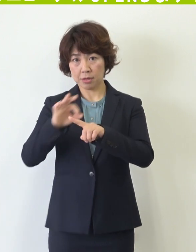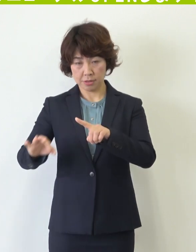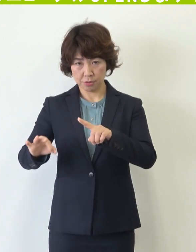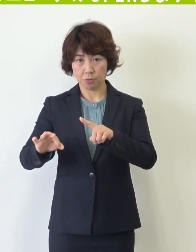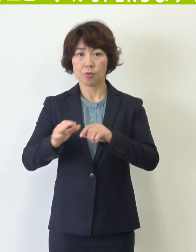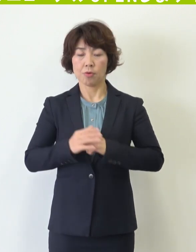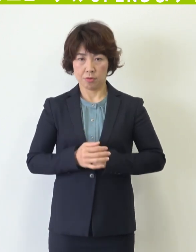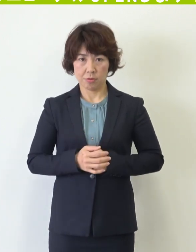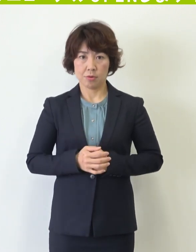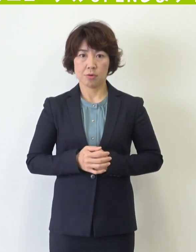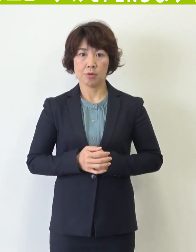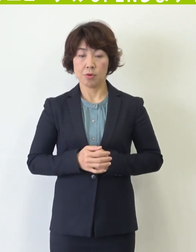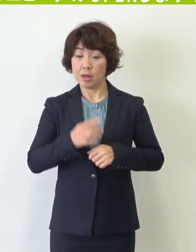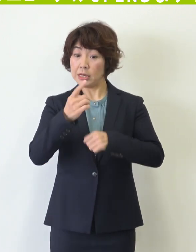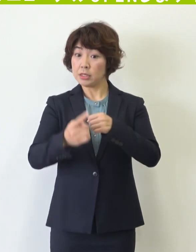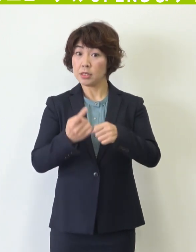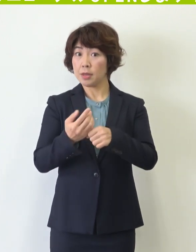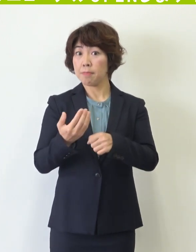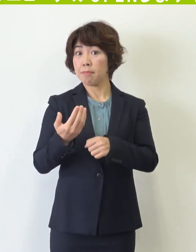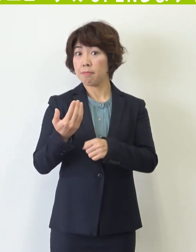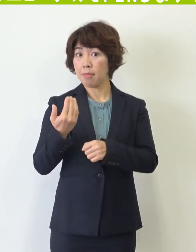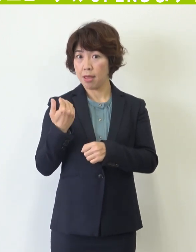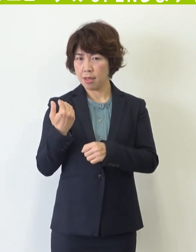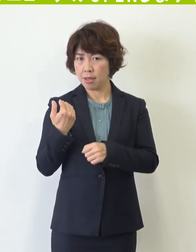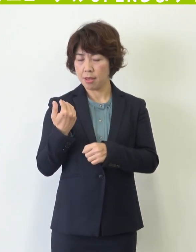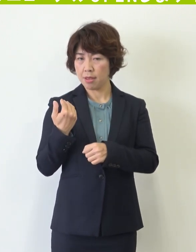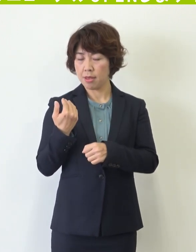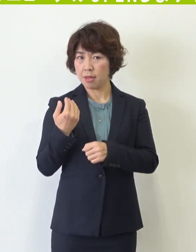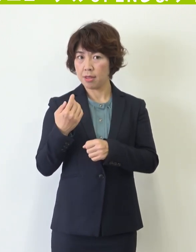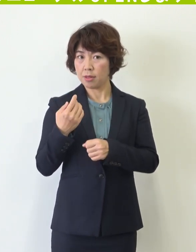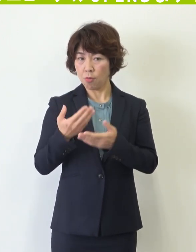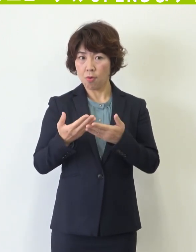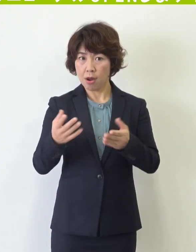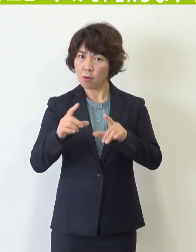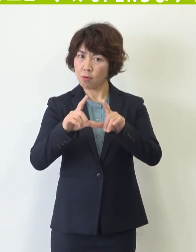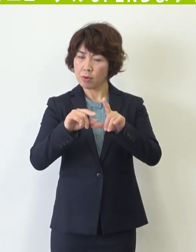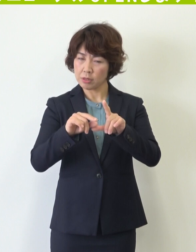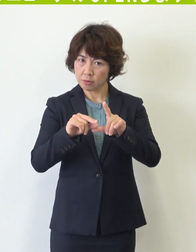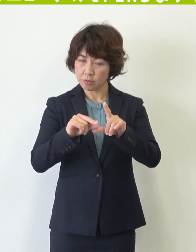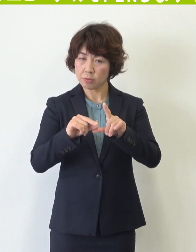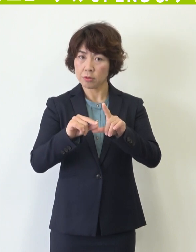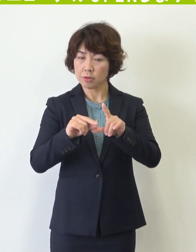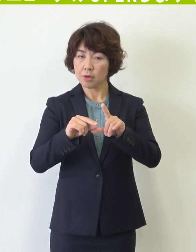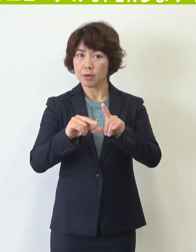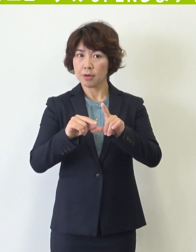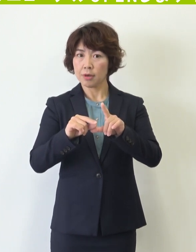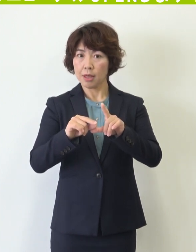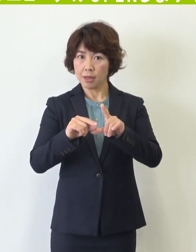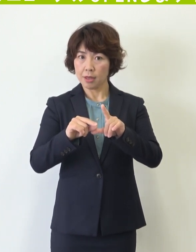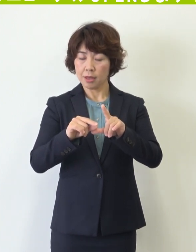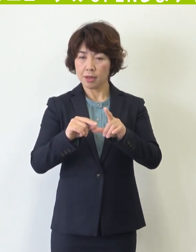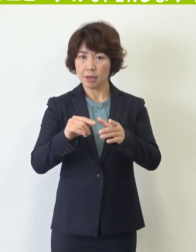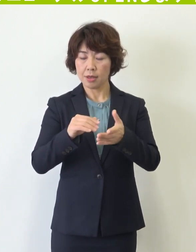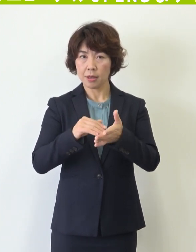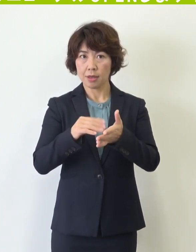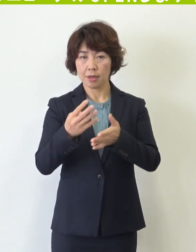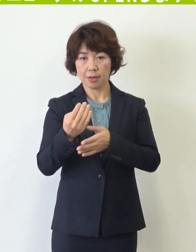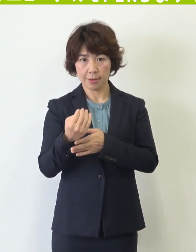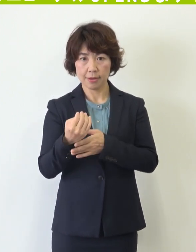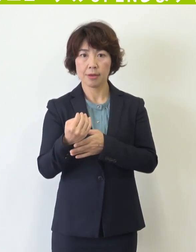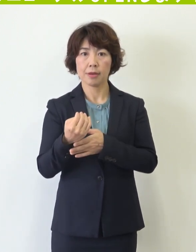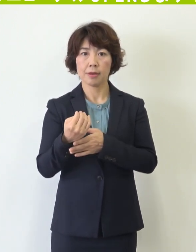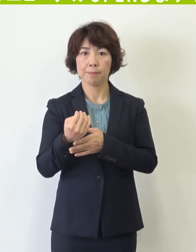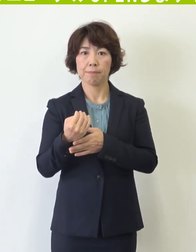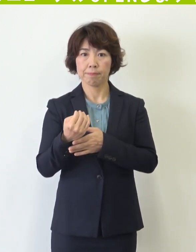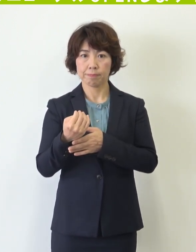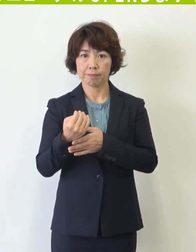ことでございますあの1年前がですね1年前が一年ありがとう